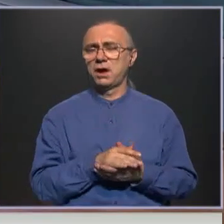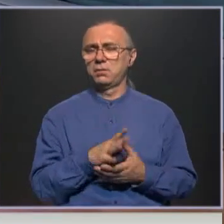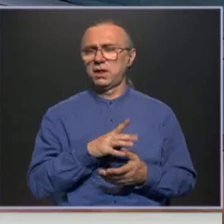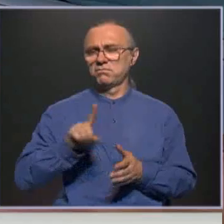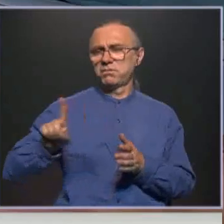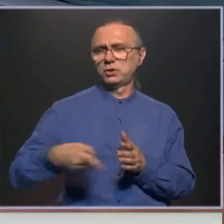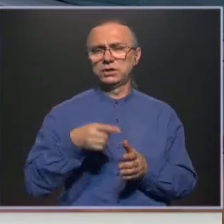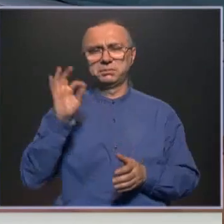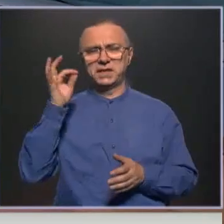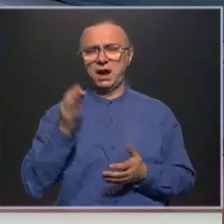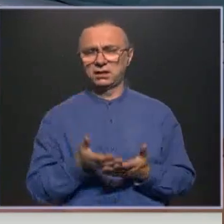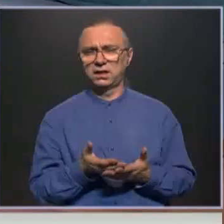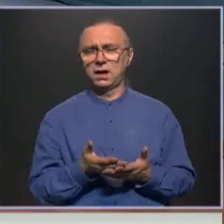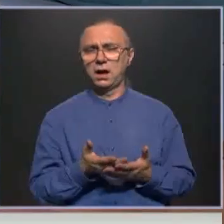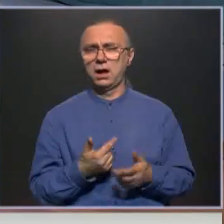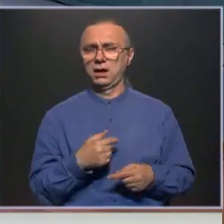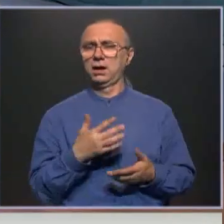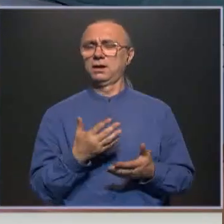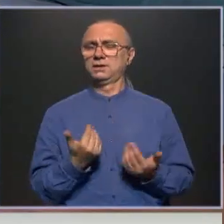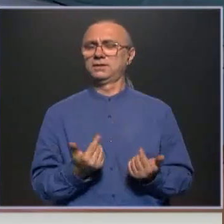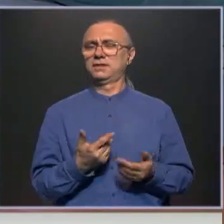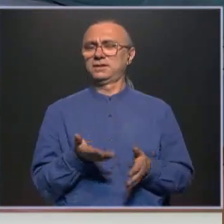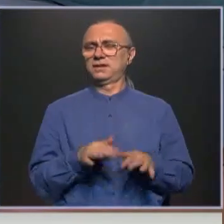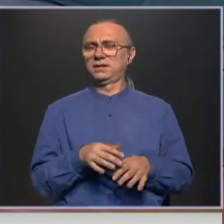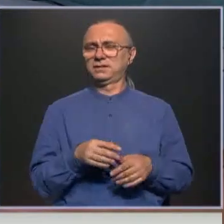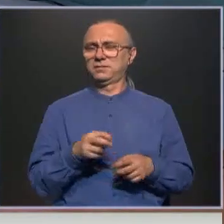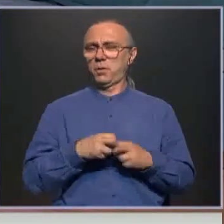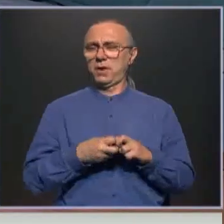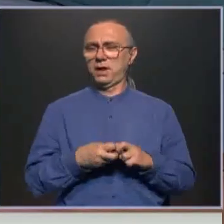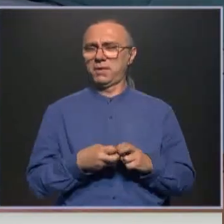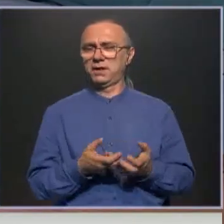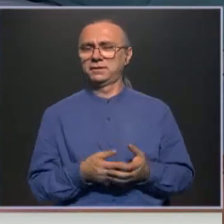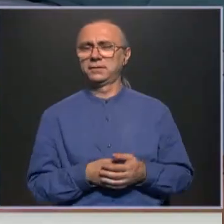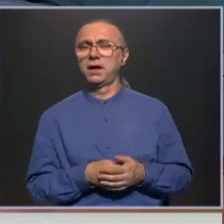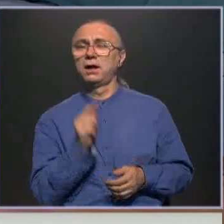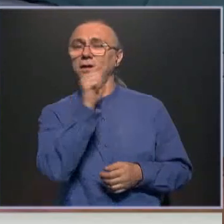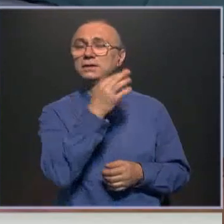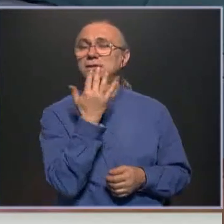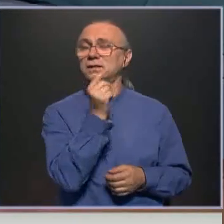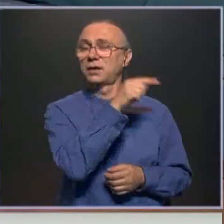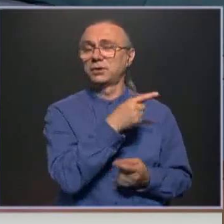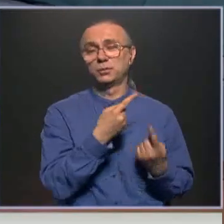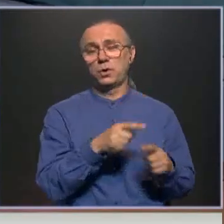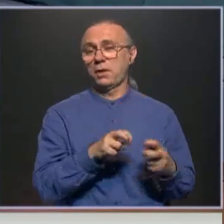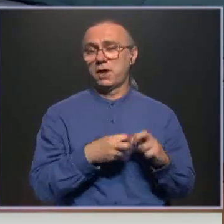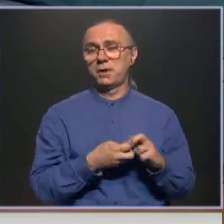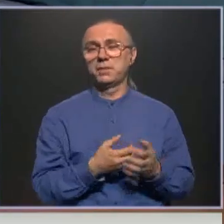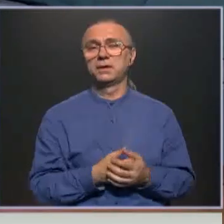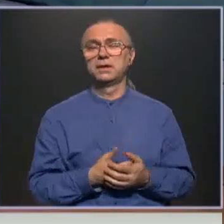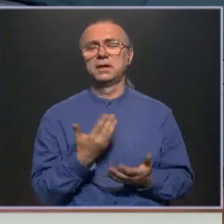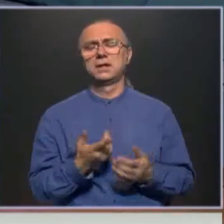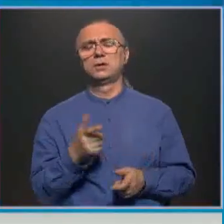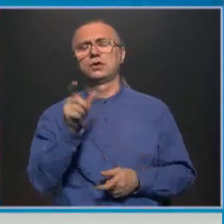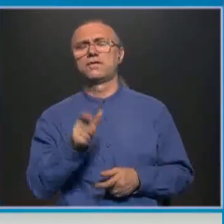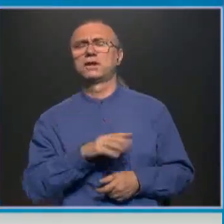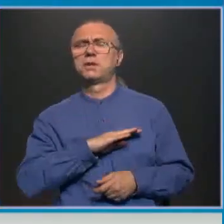а все равно это сидит, что вот это как клеймо. На Западе другая проблема. Там, наоборот, люди, ой, если ты, у тебя